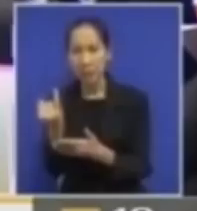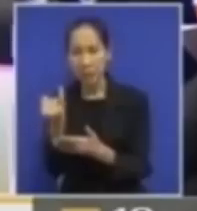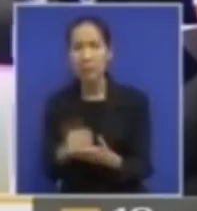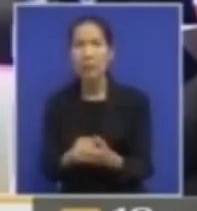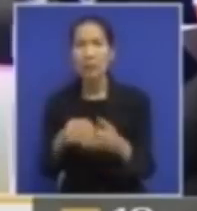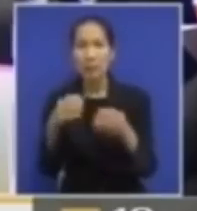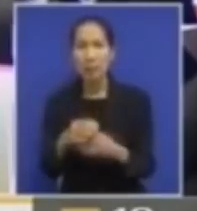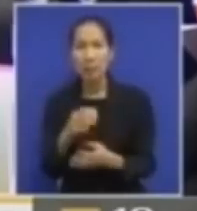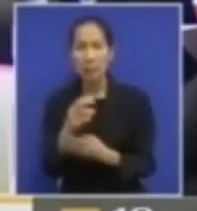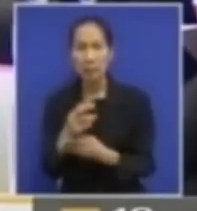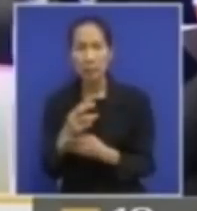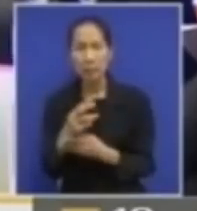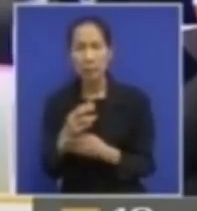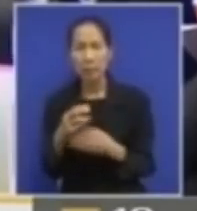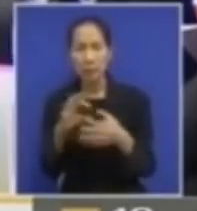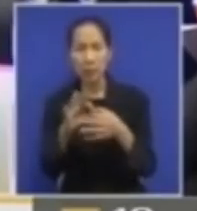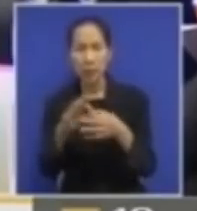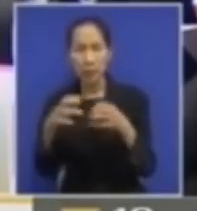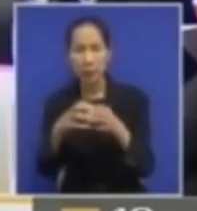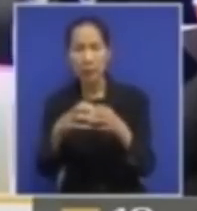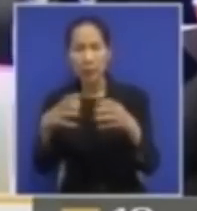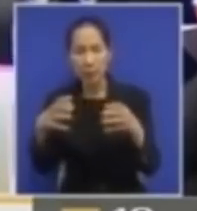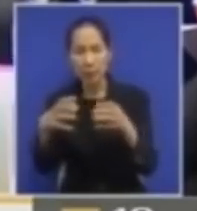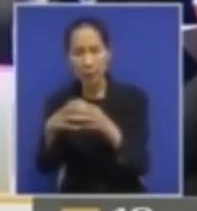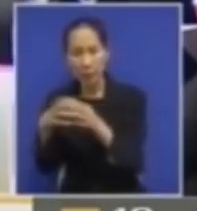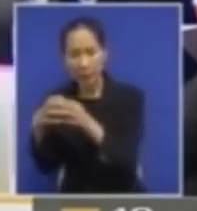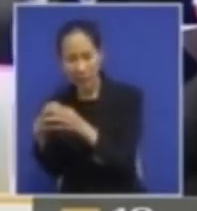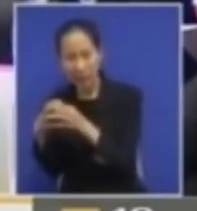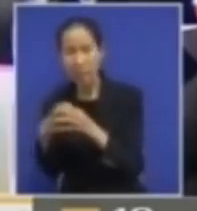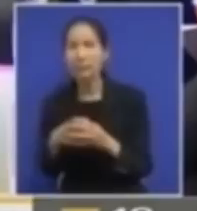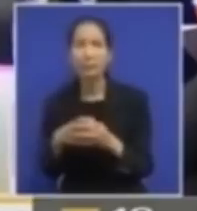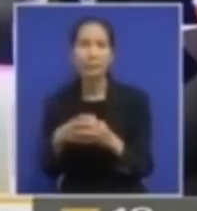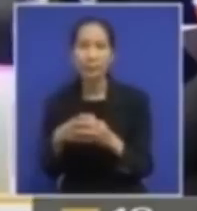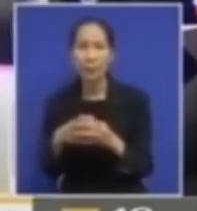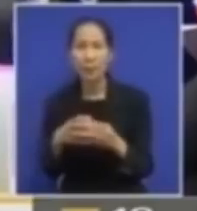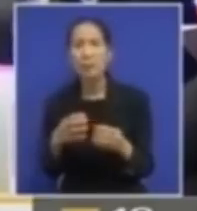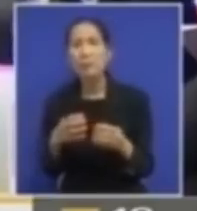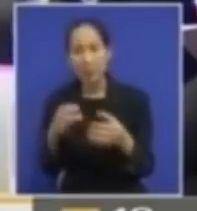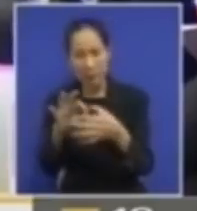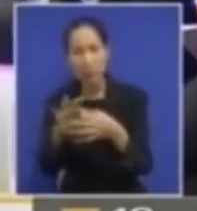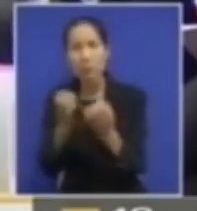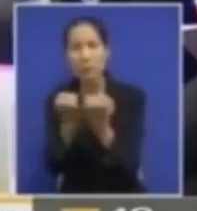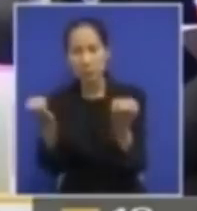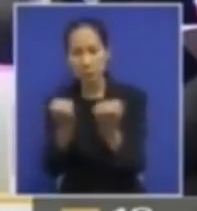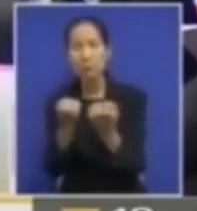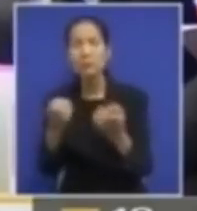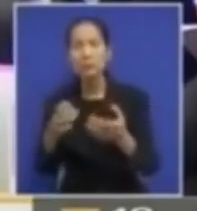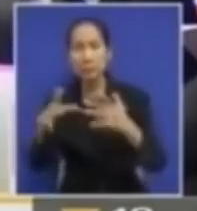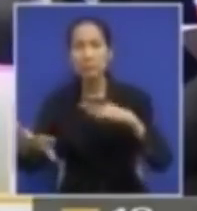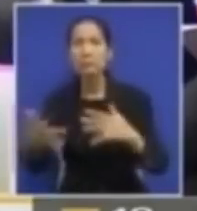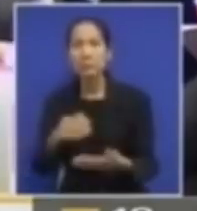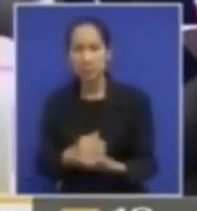ครับแต่นั่นคือเราเองโดนกระทำจากตัวบทบัญญัติของรัฐธรรมนูญกฎหมายประกอบรัฐธรรมนูญที่เกี่ยวเนื่องเกี่ยวข้องนี่แห